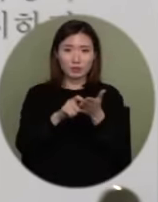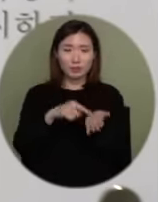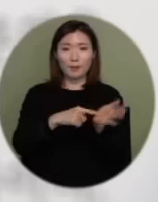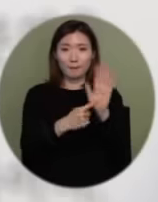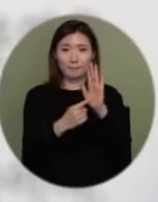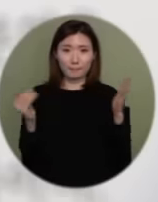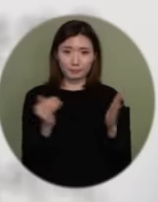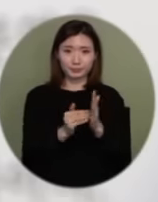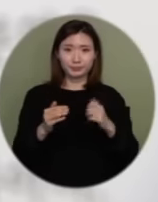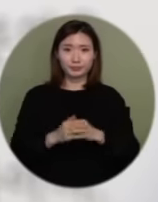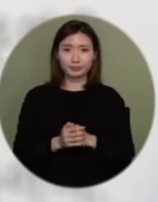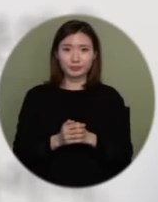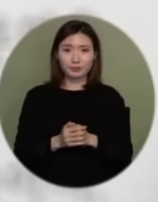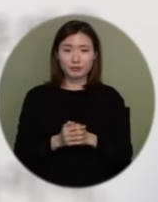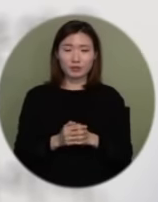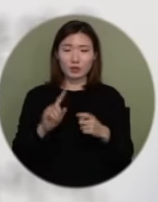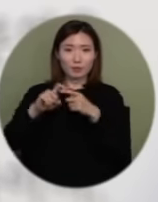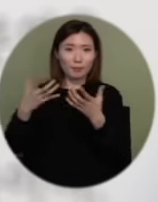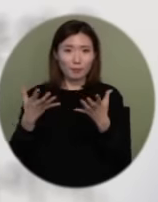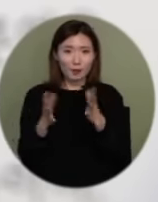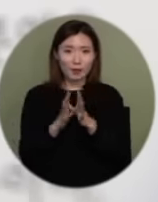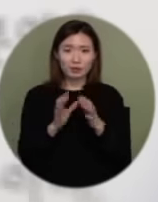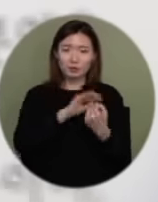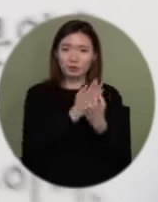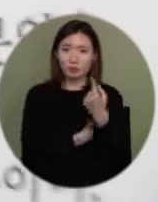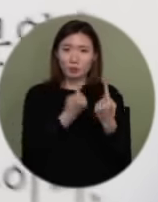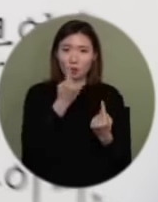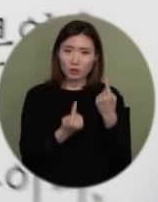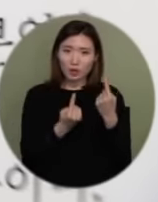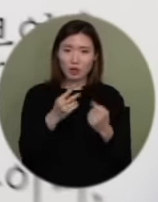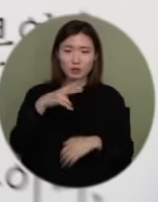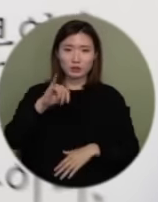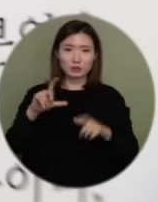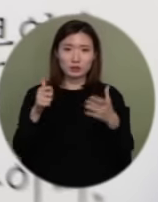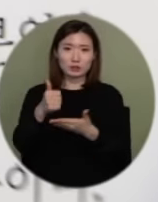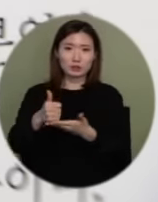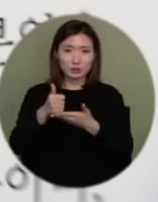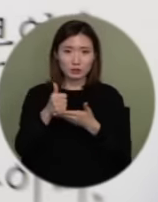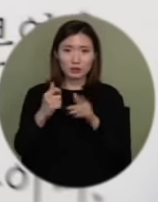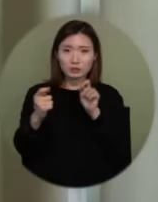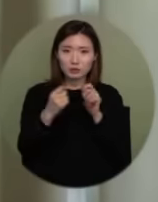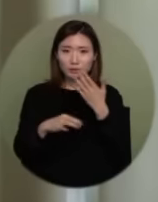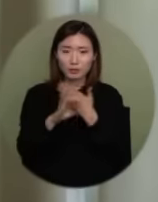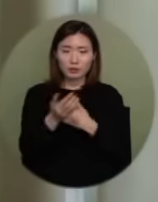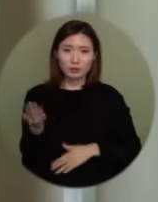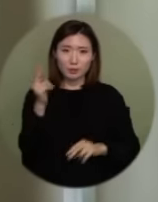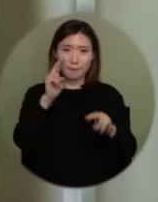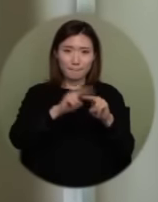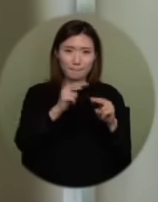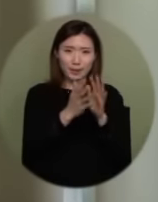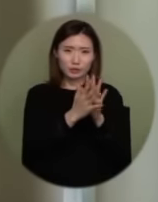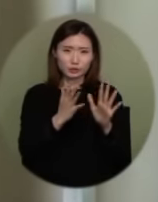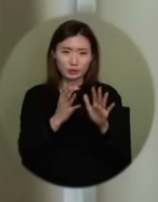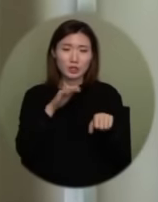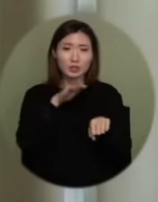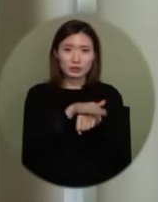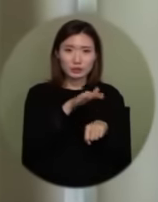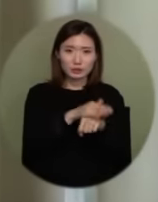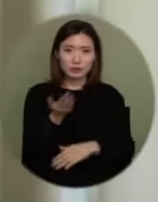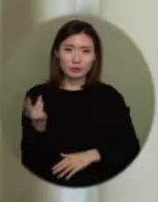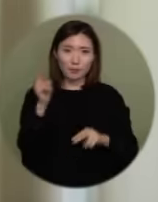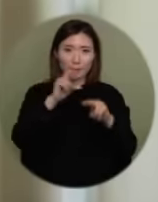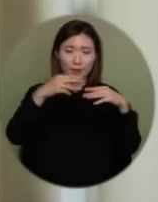발표했습니다. 노조는 능력보다 시장 측근으로 분류되면 진급하는 줄세우기 인사라며 승진